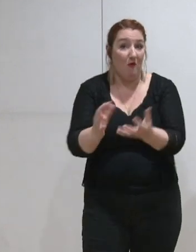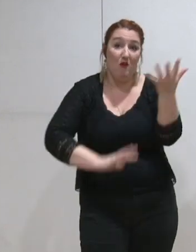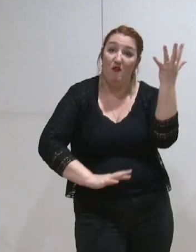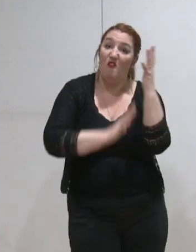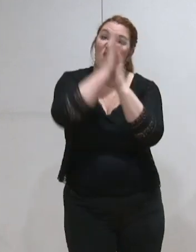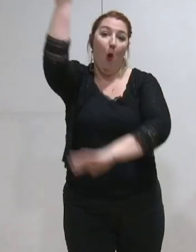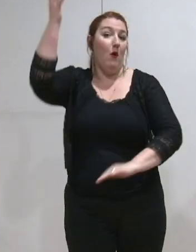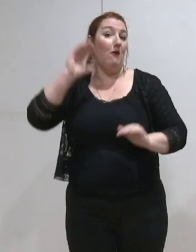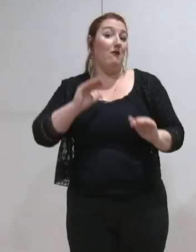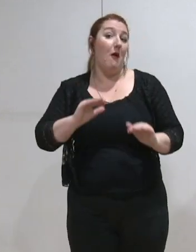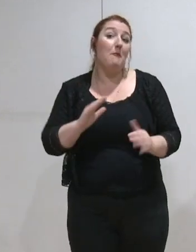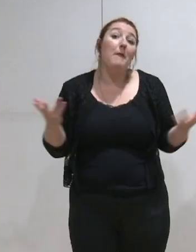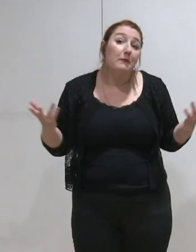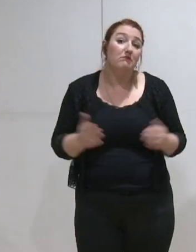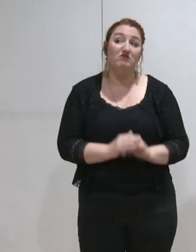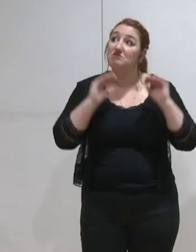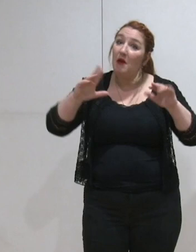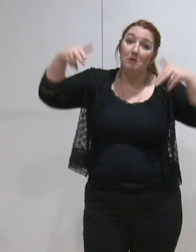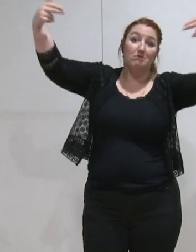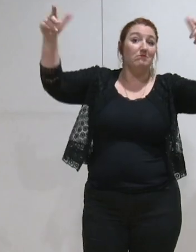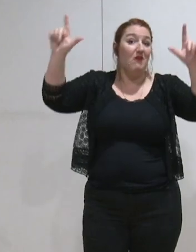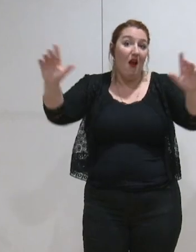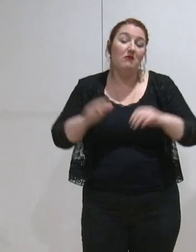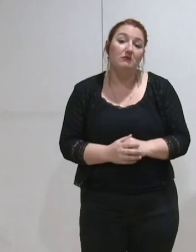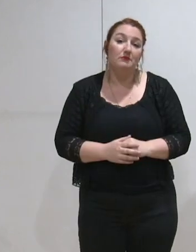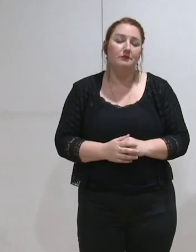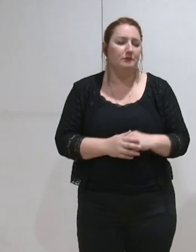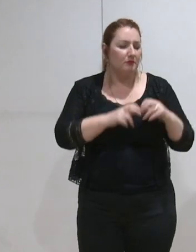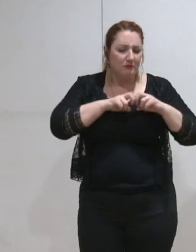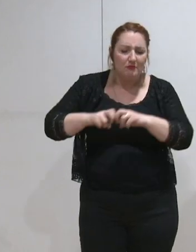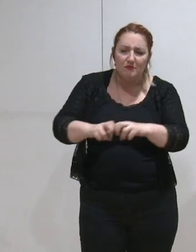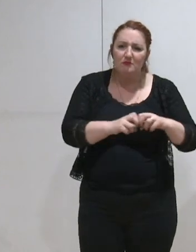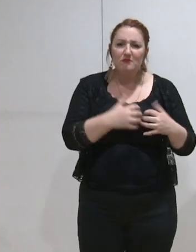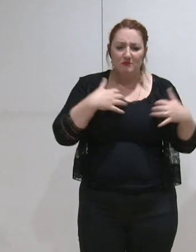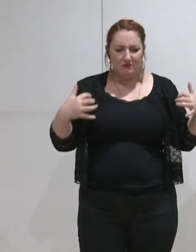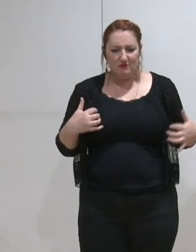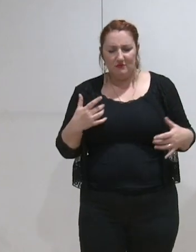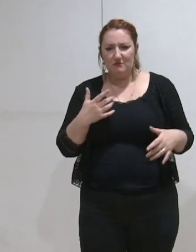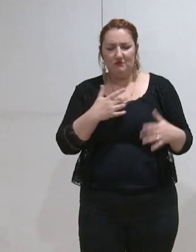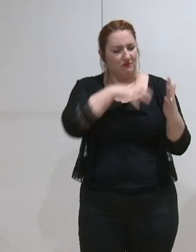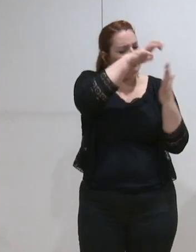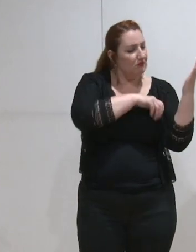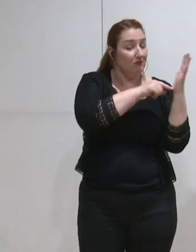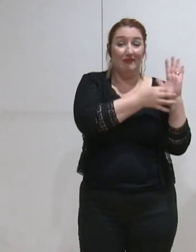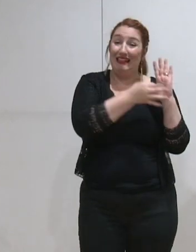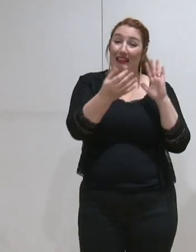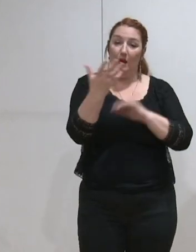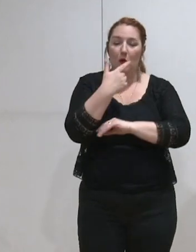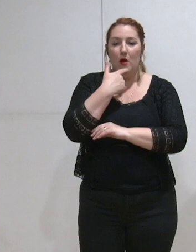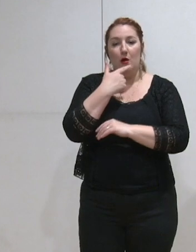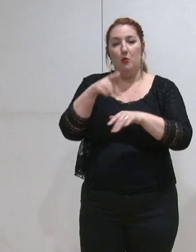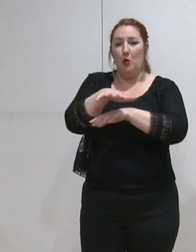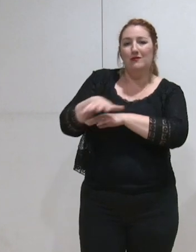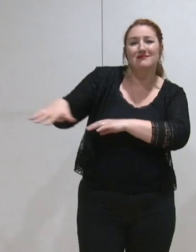pas tout un rapide une rapide étude montré que pour un site tel que celui-là pour couvrir l'ensemble qui du bâtiment qui